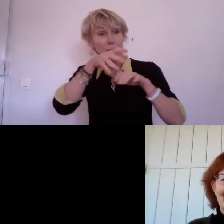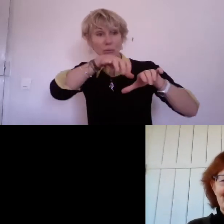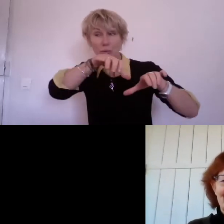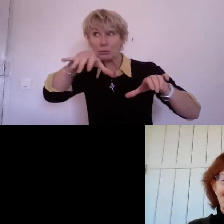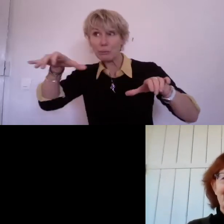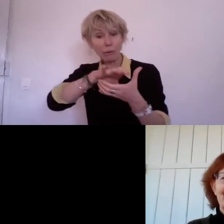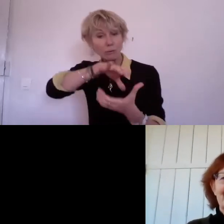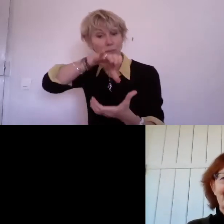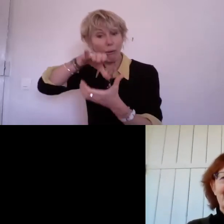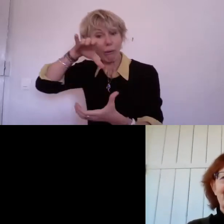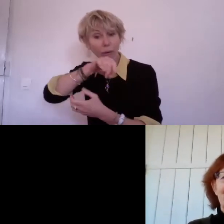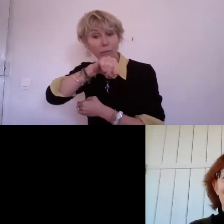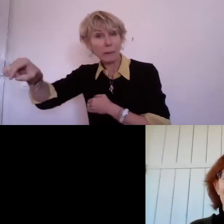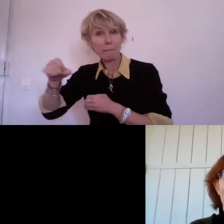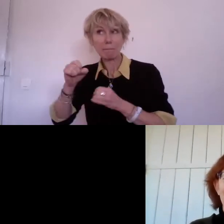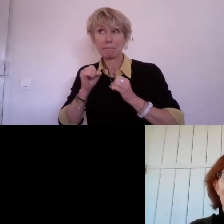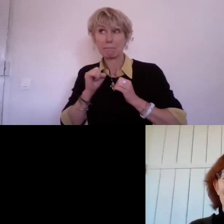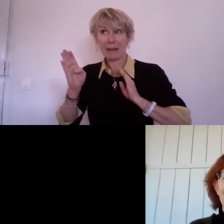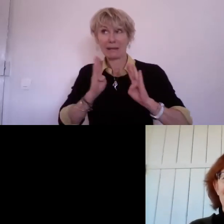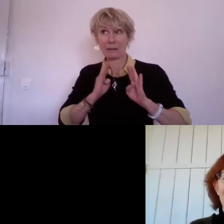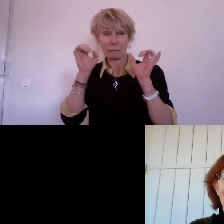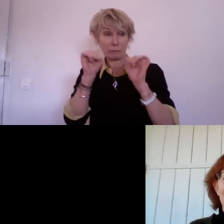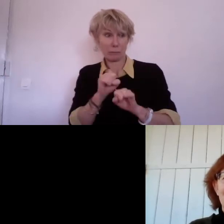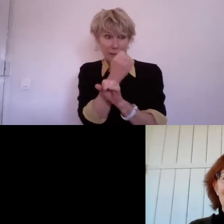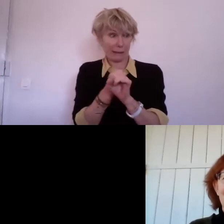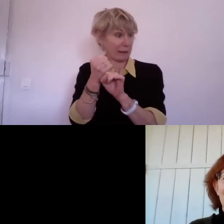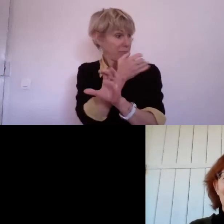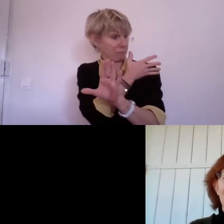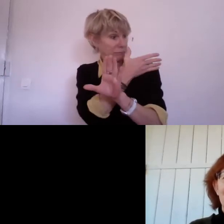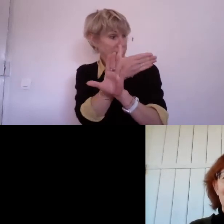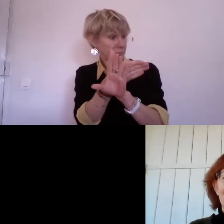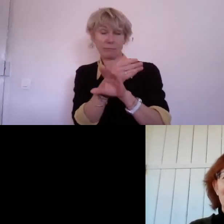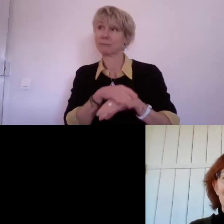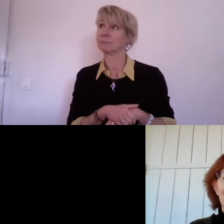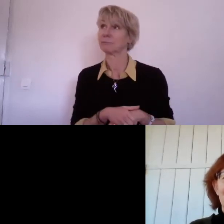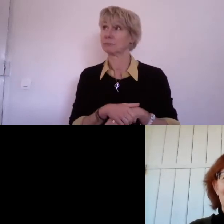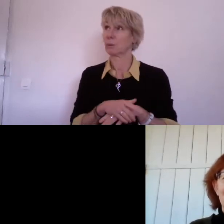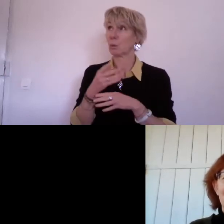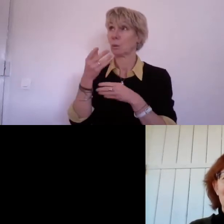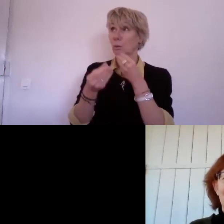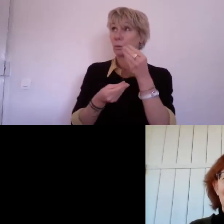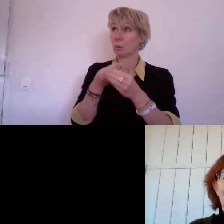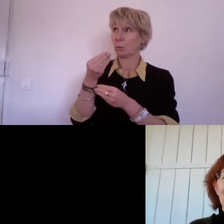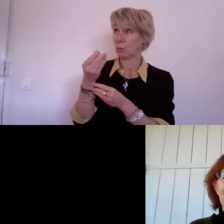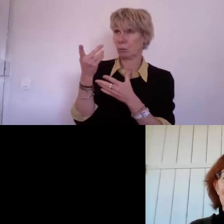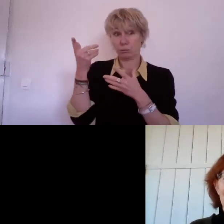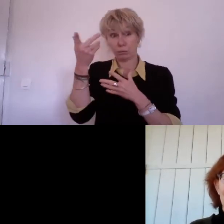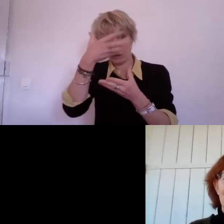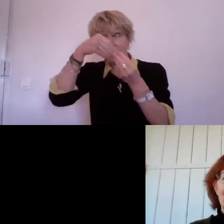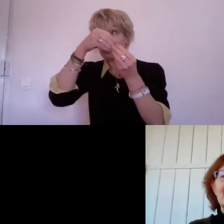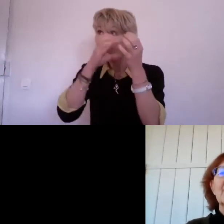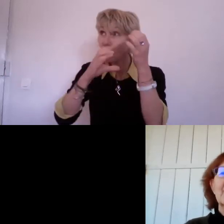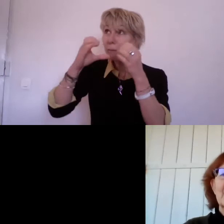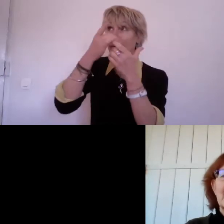par exemple, que vous avez mises en place pendant ces confinements ? Ou que vous avez enrichi, parce que je pense que en réalité